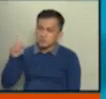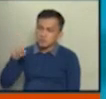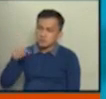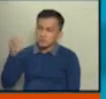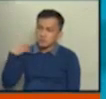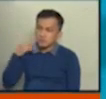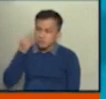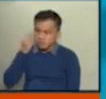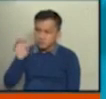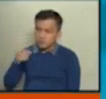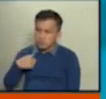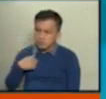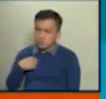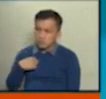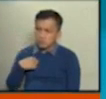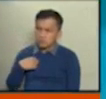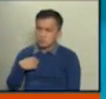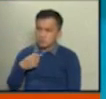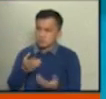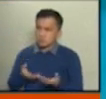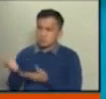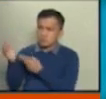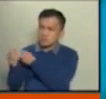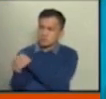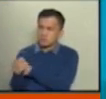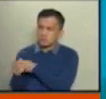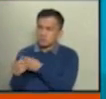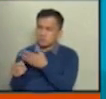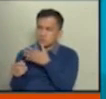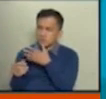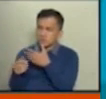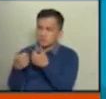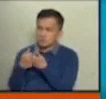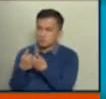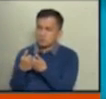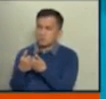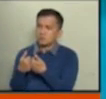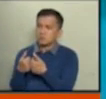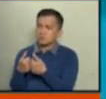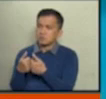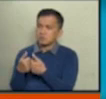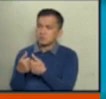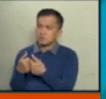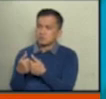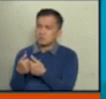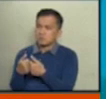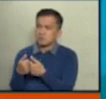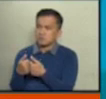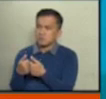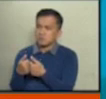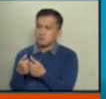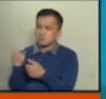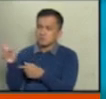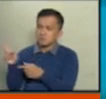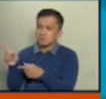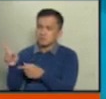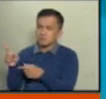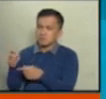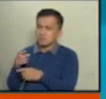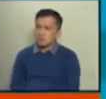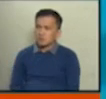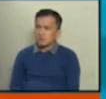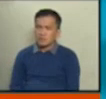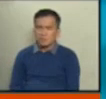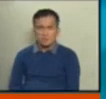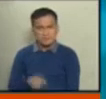umuwi po ako dito, pinagamot po ako ng mama ng boyfriend ko. Tapos, sila na po yung nag-alaga sa